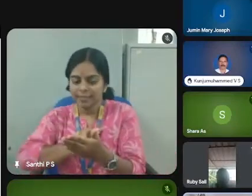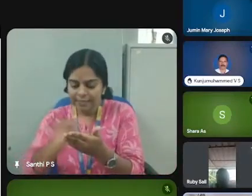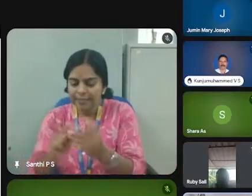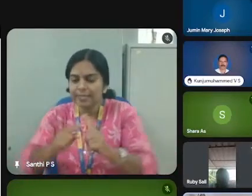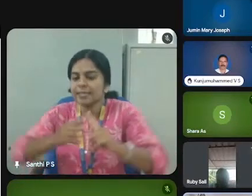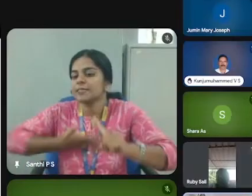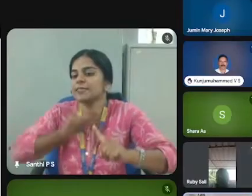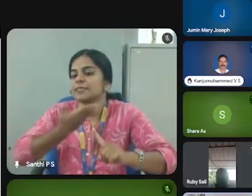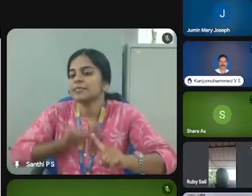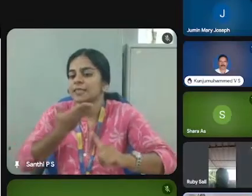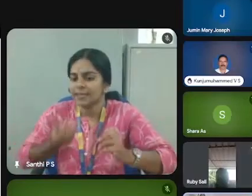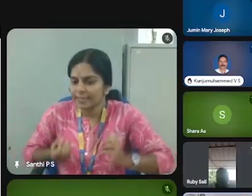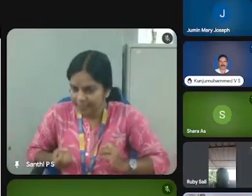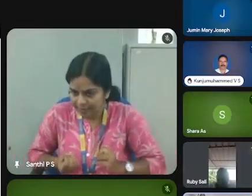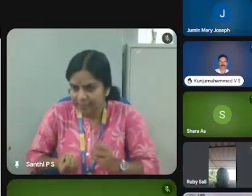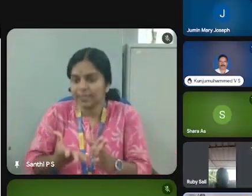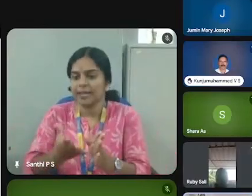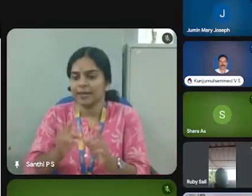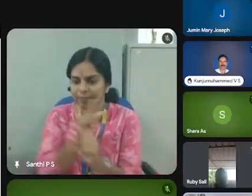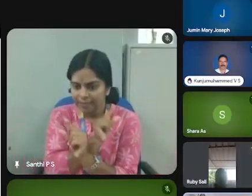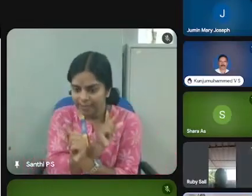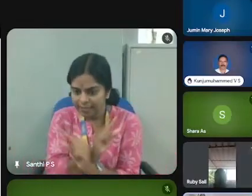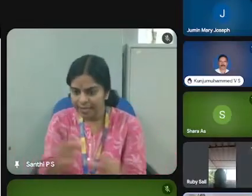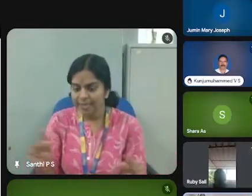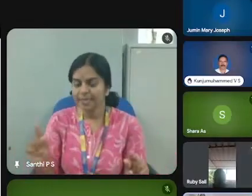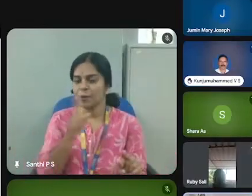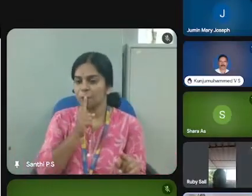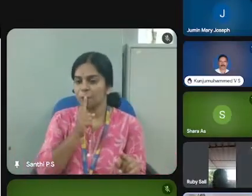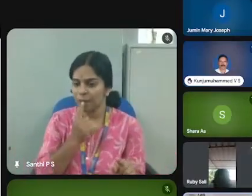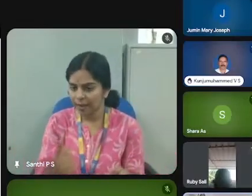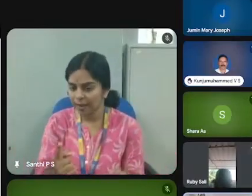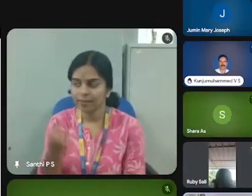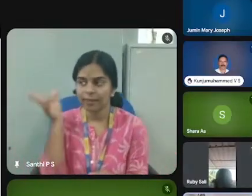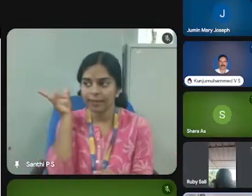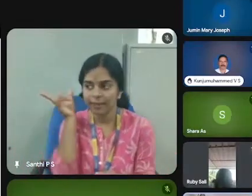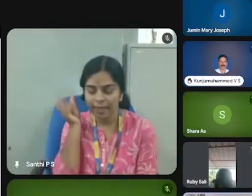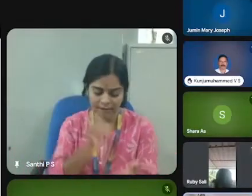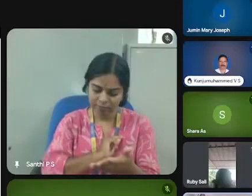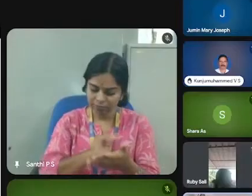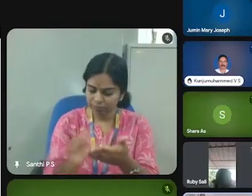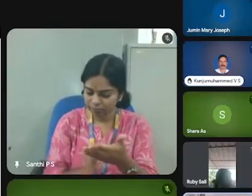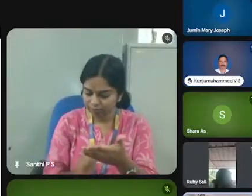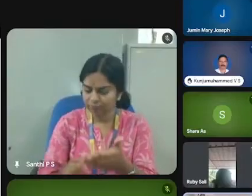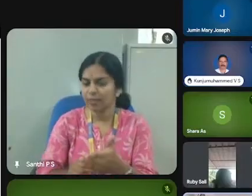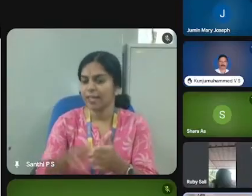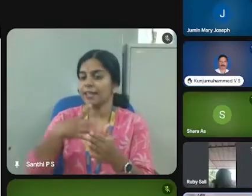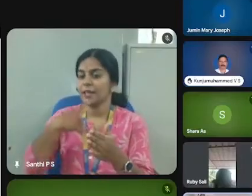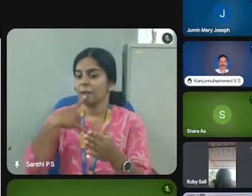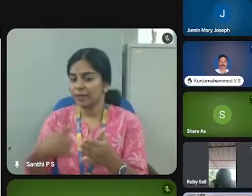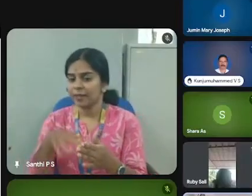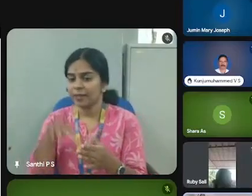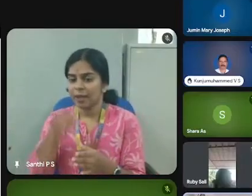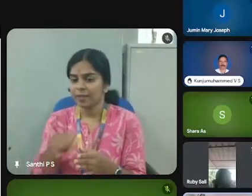കൊടുത്ത് ചെയ്യിപ്പിക്കണം. സോ സെന്റൻസ് പറയുന്നത് കേട്ട് എഴുതുന്നില്ല എന്ന് പറയുമ്പം അതാ ഞാൻ പറഞ്ഞത്. സോ